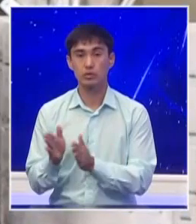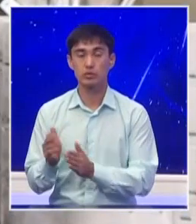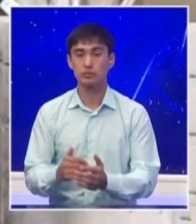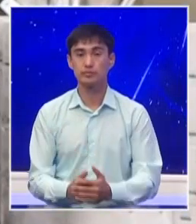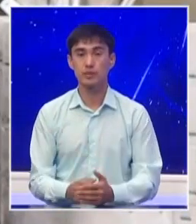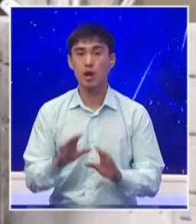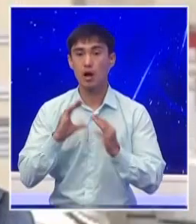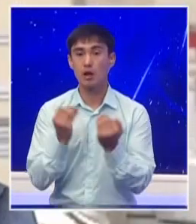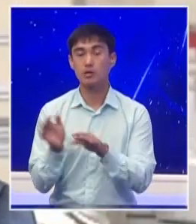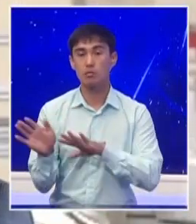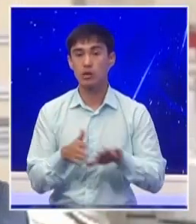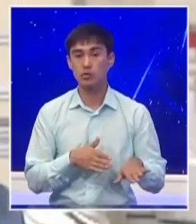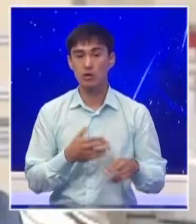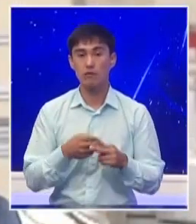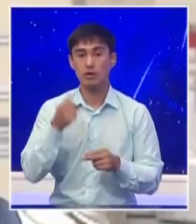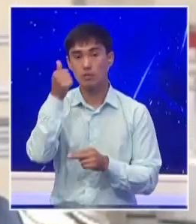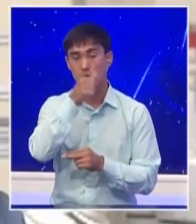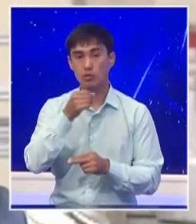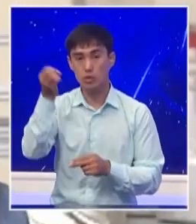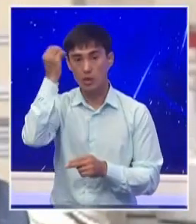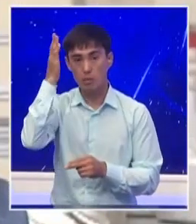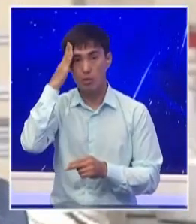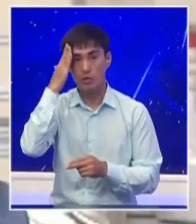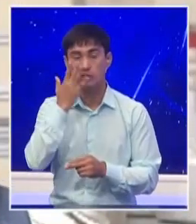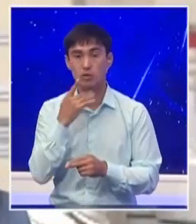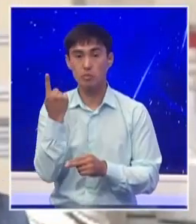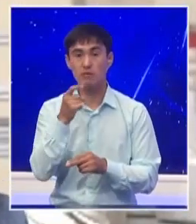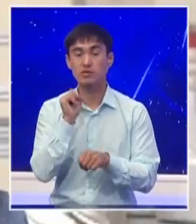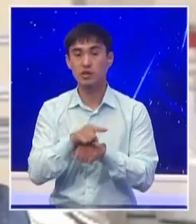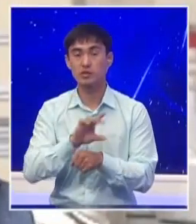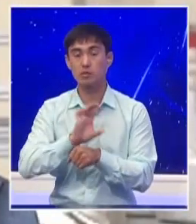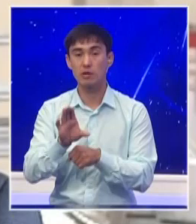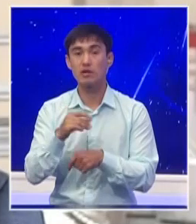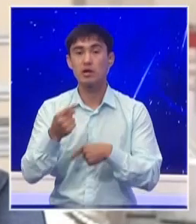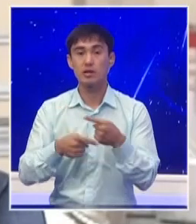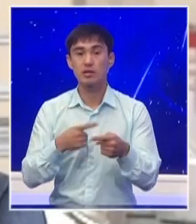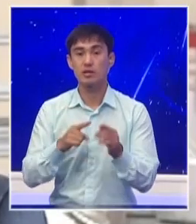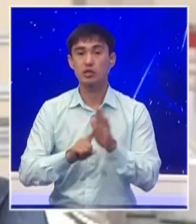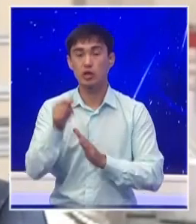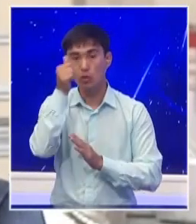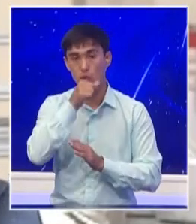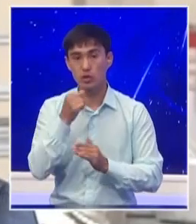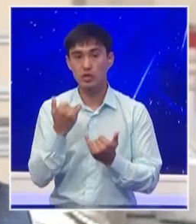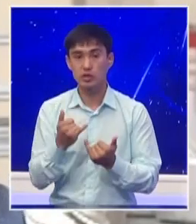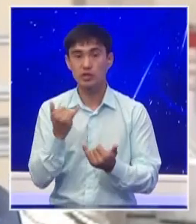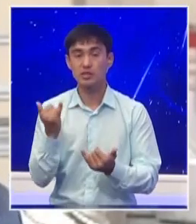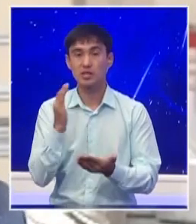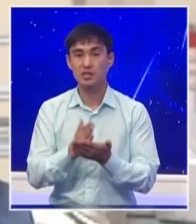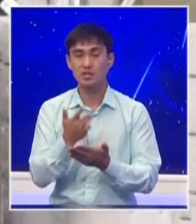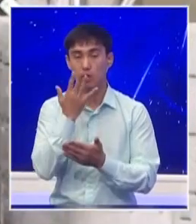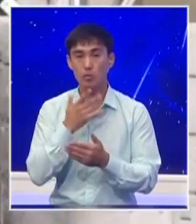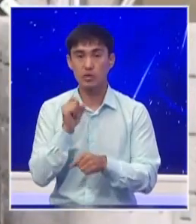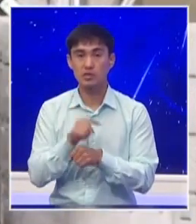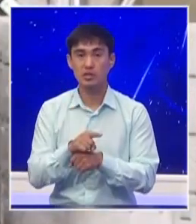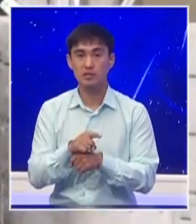вроде карантин прошел. В этом году Японии только еще за рубеж первый заказ отправили, это в начале года. Но сейчас есть зарубежные